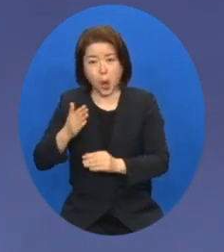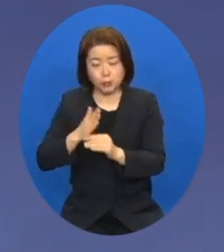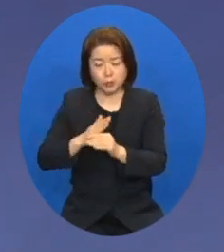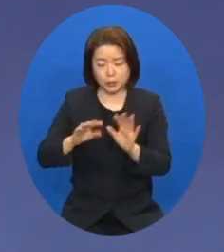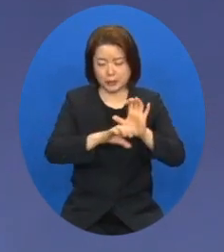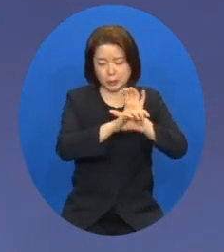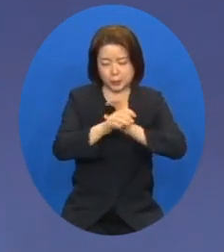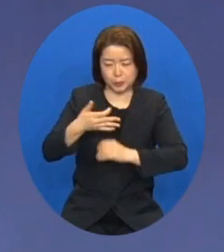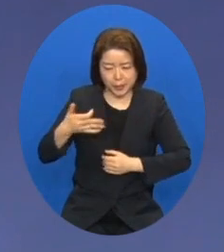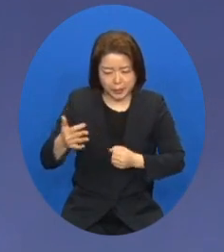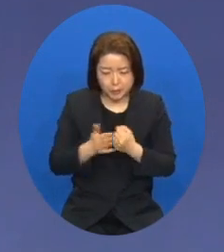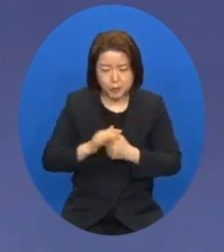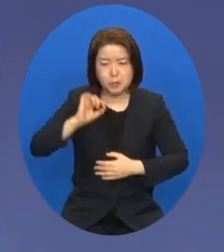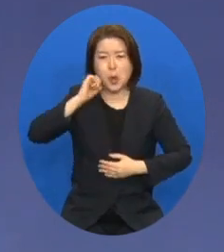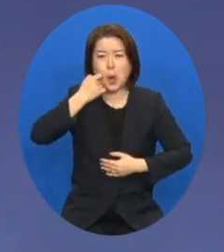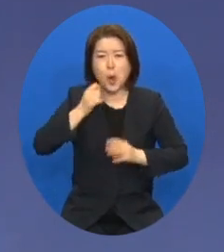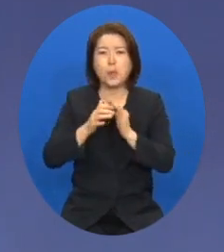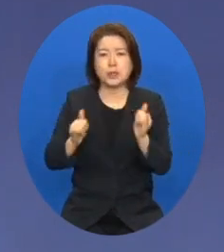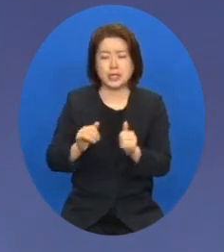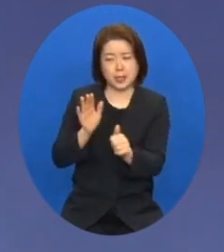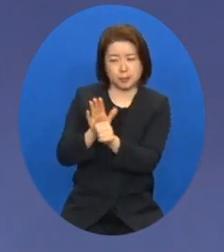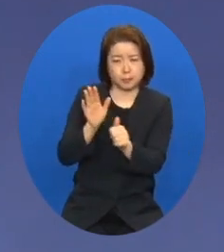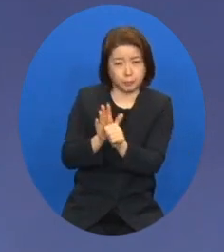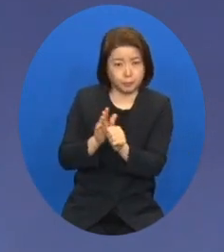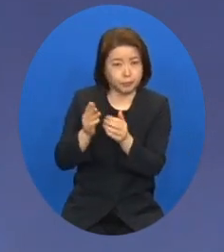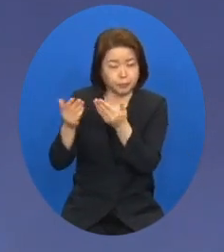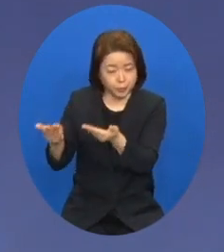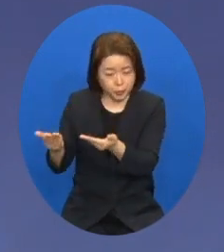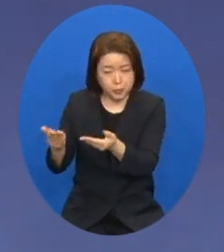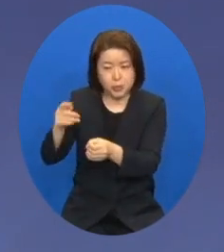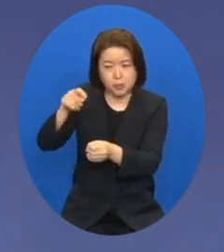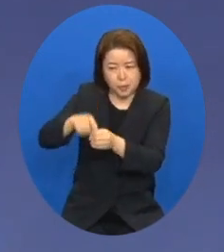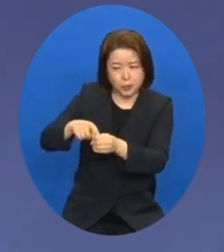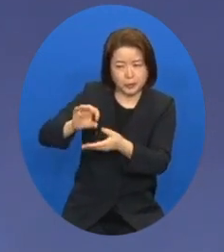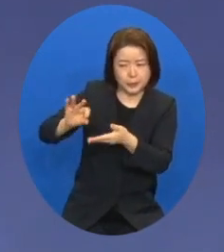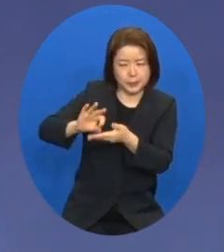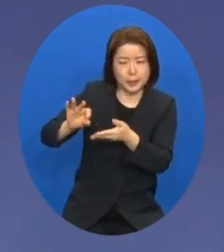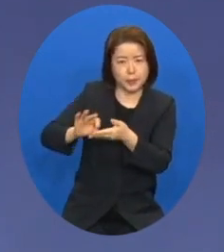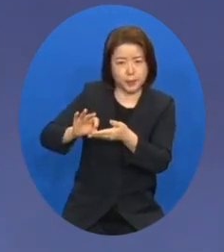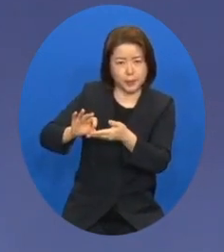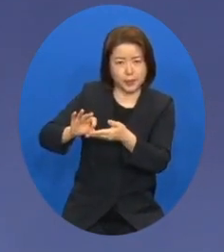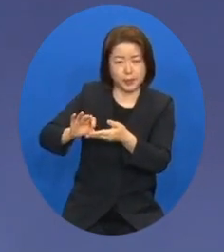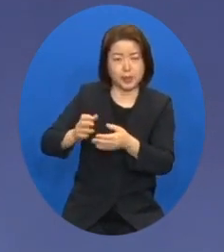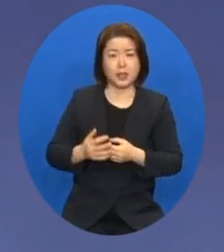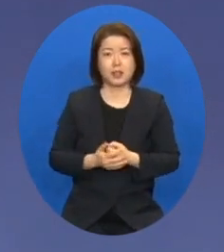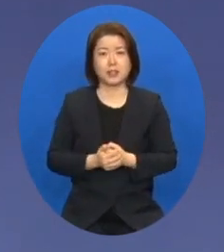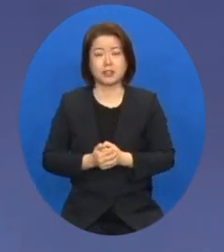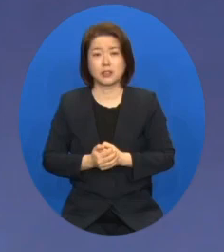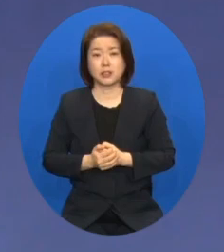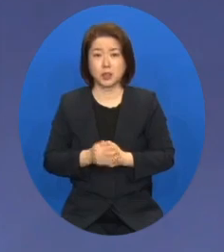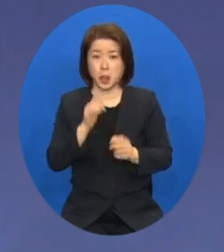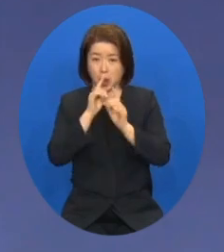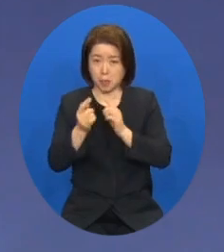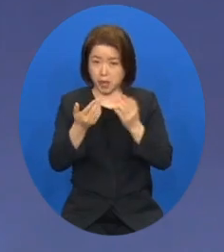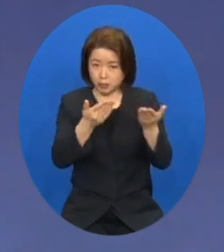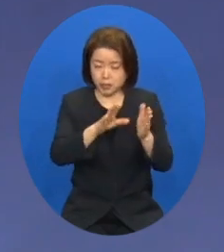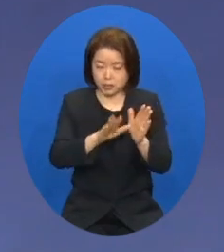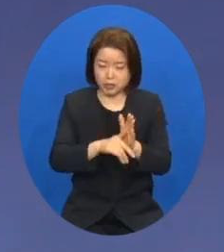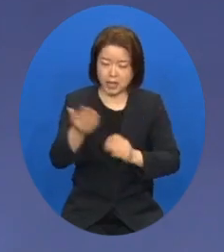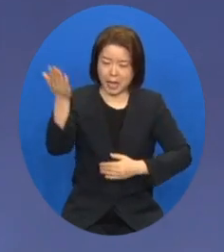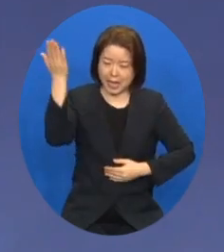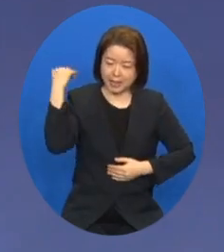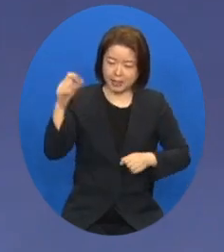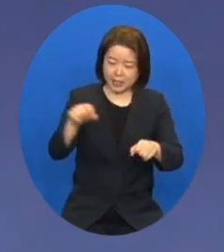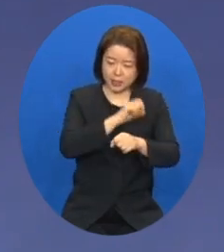때문에 어려움을 당한 이들을 돕는 일에 쓰겠다 고 했을 때 그 동안의 특별새벽기도